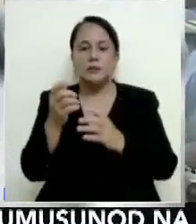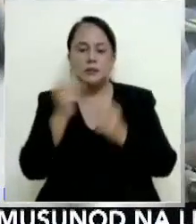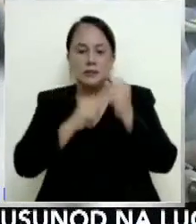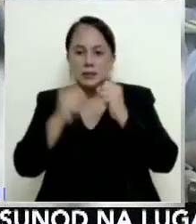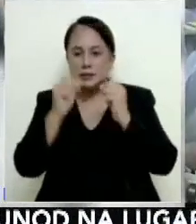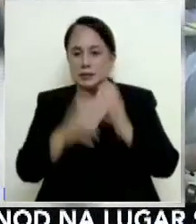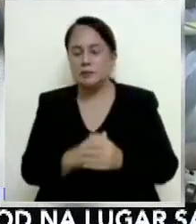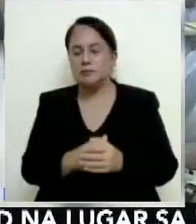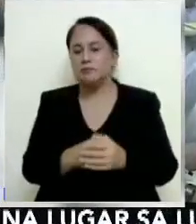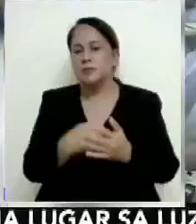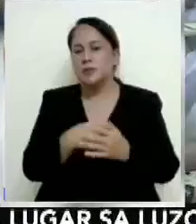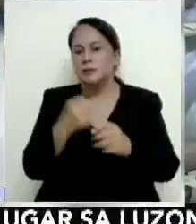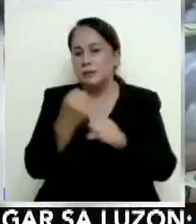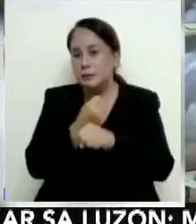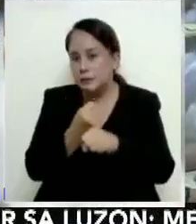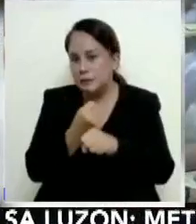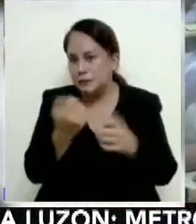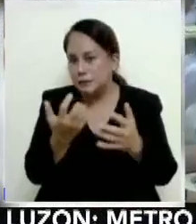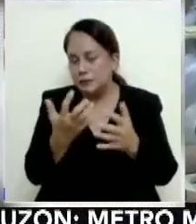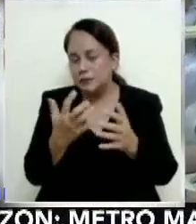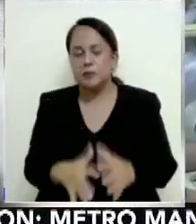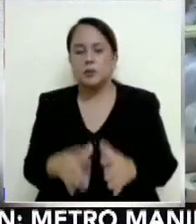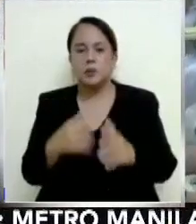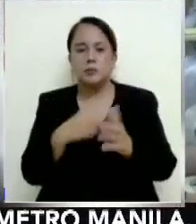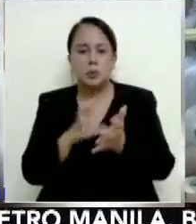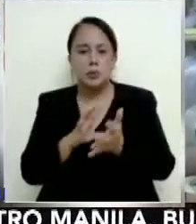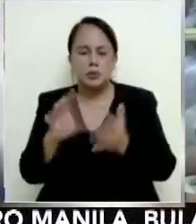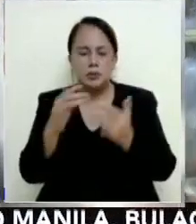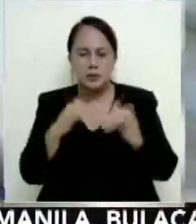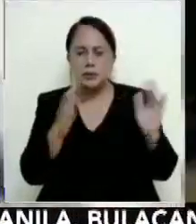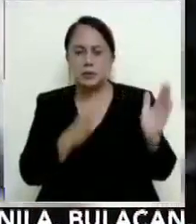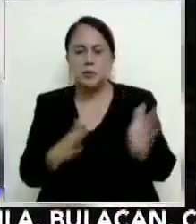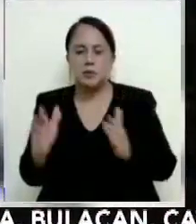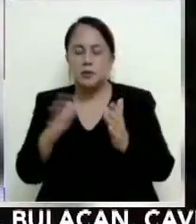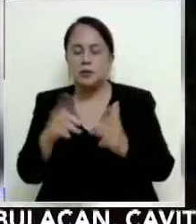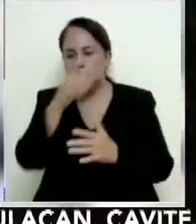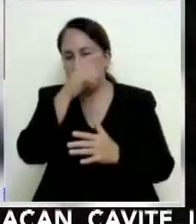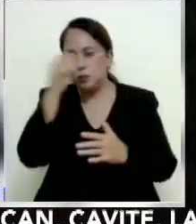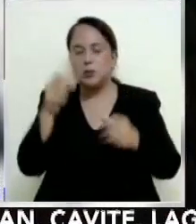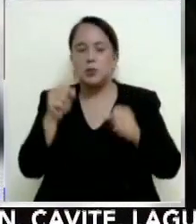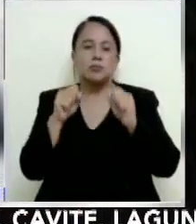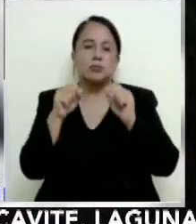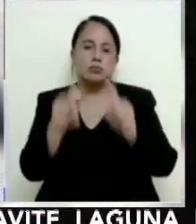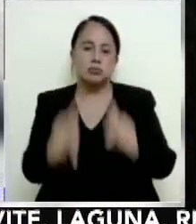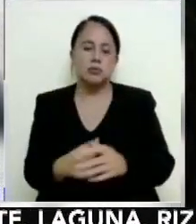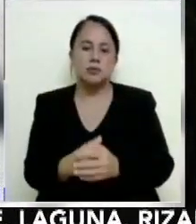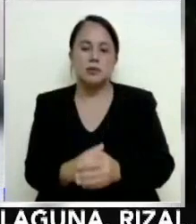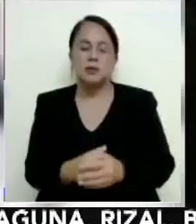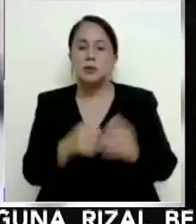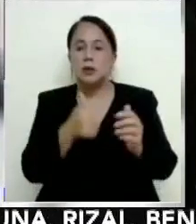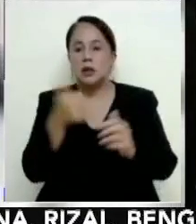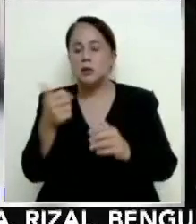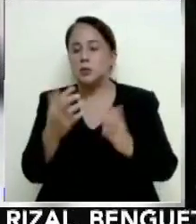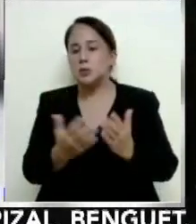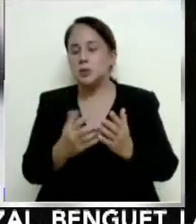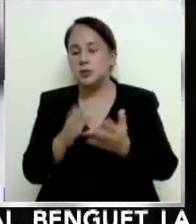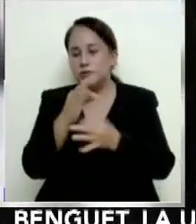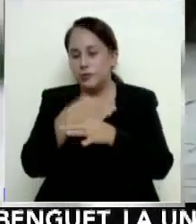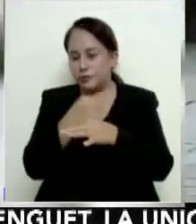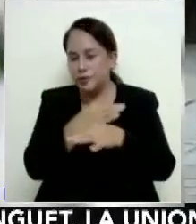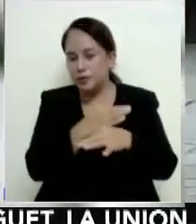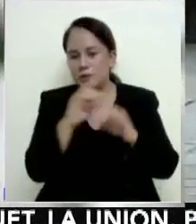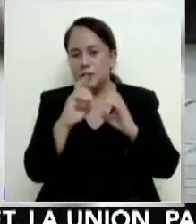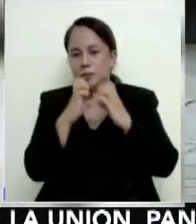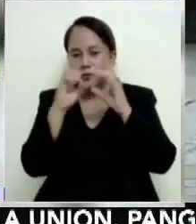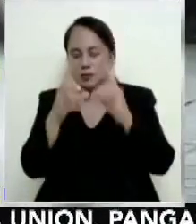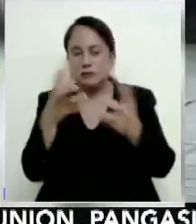kahit hindi magkuleyo, dapat may handa na rin ang STEM graduate sa ilang oportunidad. Isa ito sa nirerepaso ng DepEd kung akma ba ang curriculum